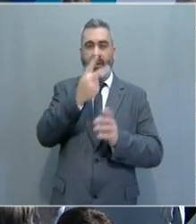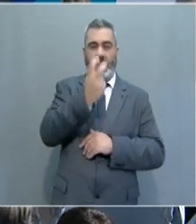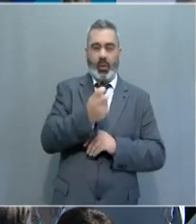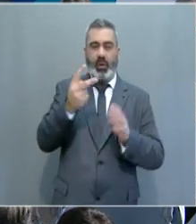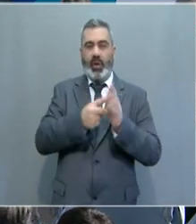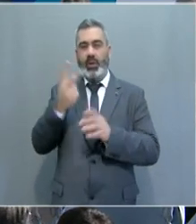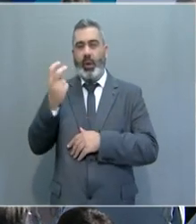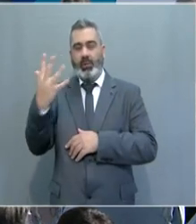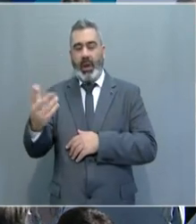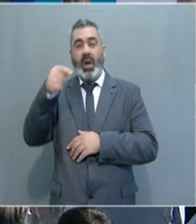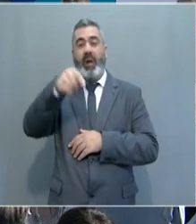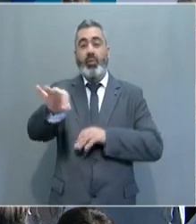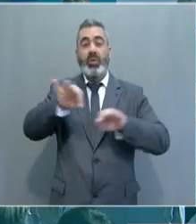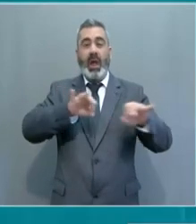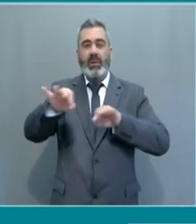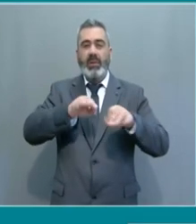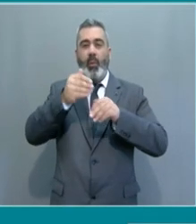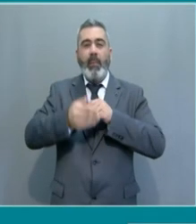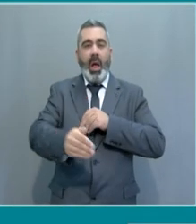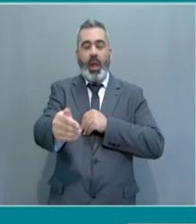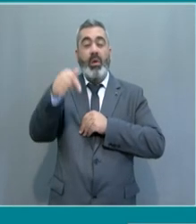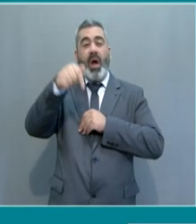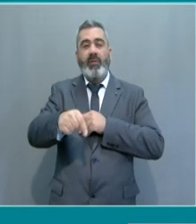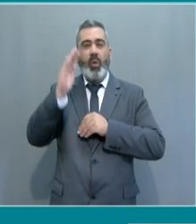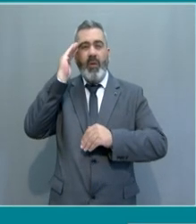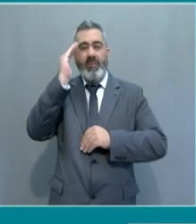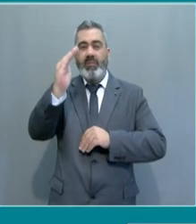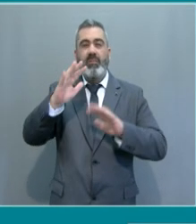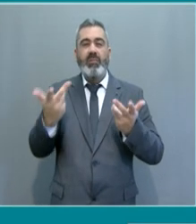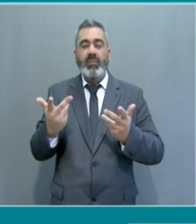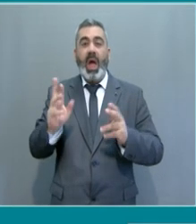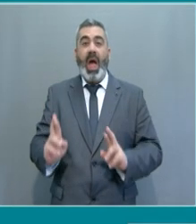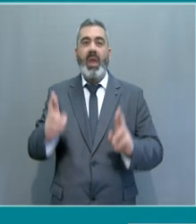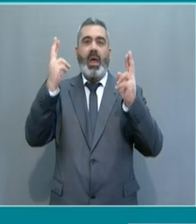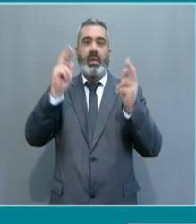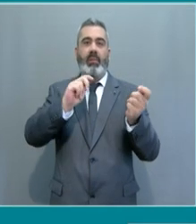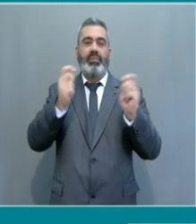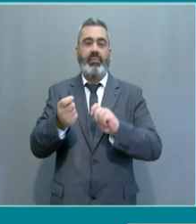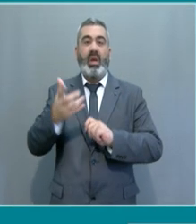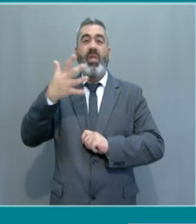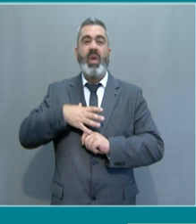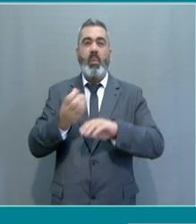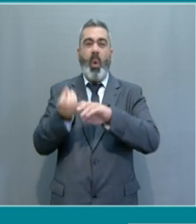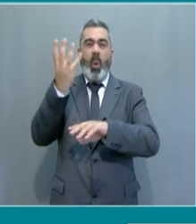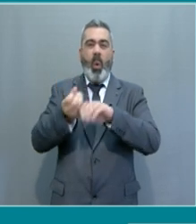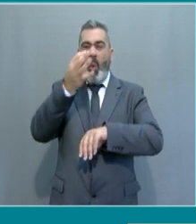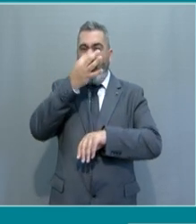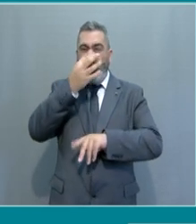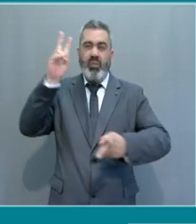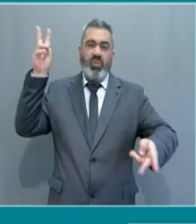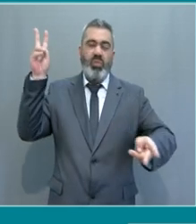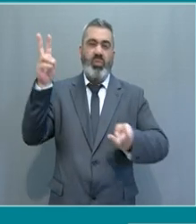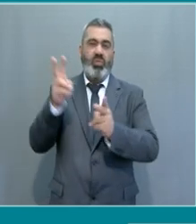είναι οι ανανεώσιμες πηγές ενέργειας. Έχουμε δεσμευτεί για τη μείωση του ανθρακικού μας αποτυπώματος κατά 50% έως